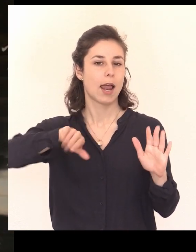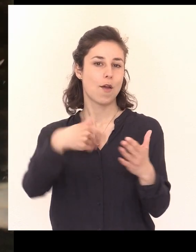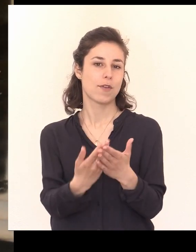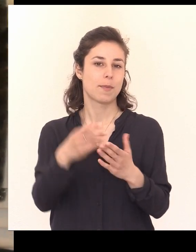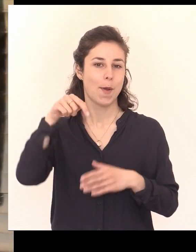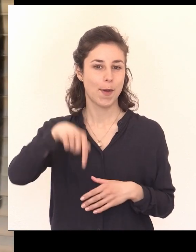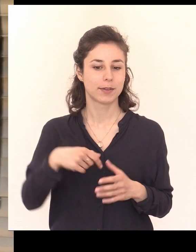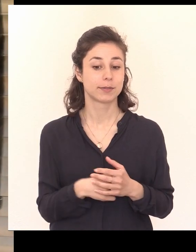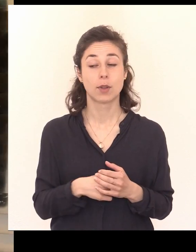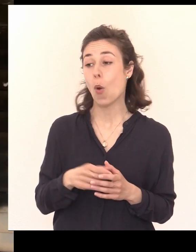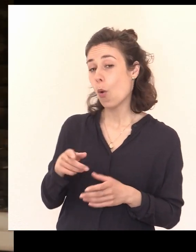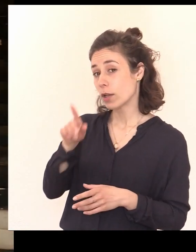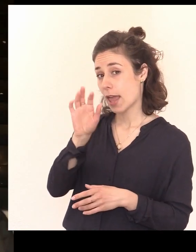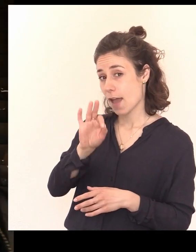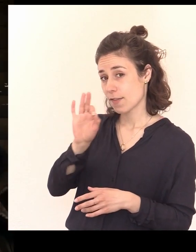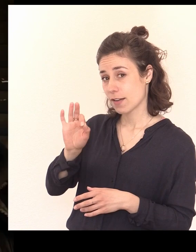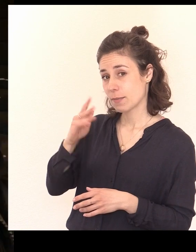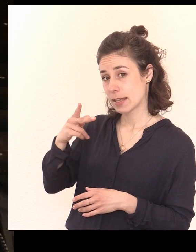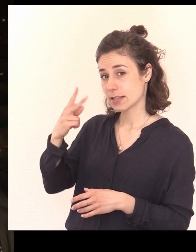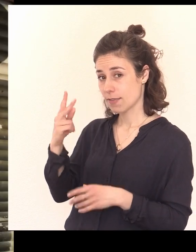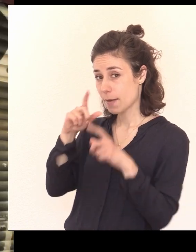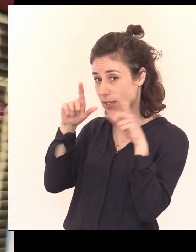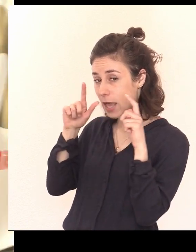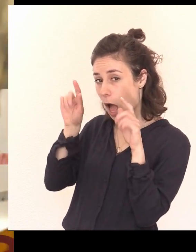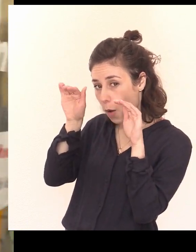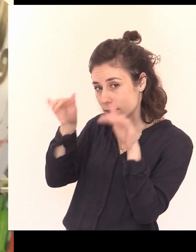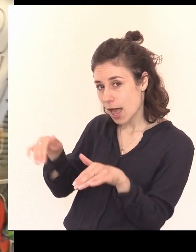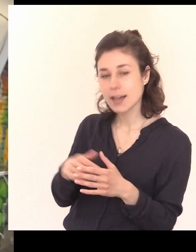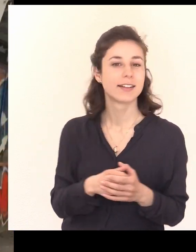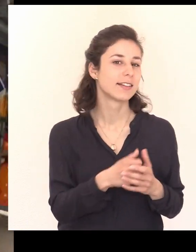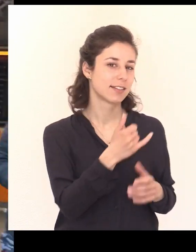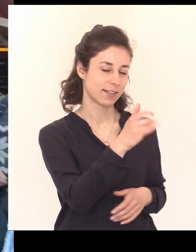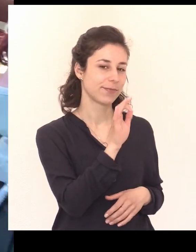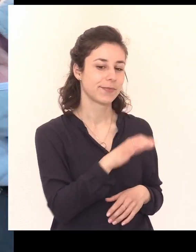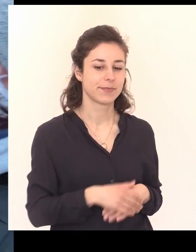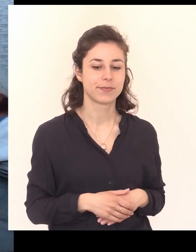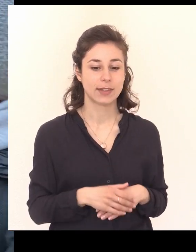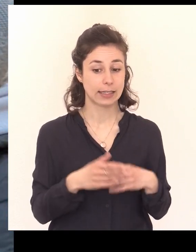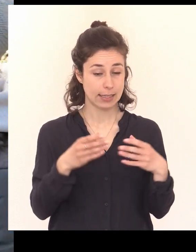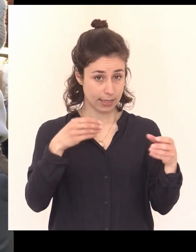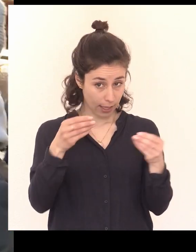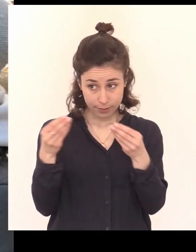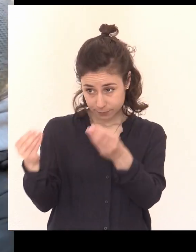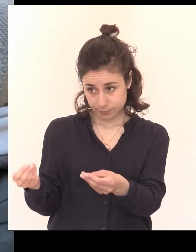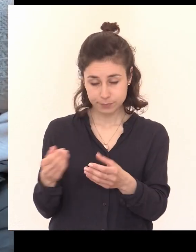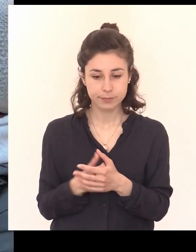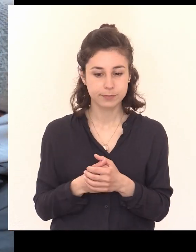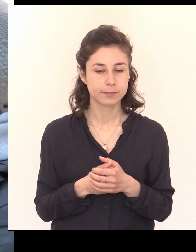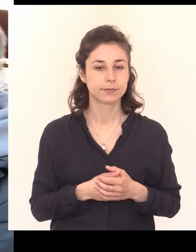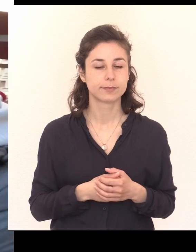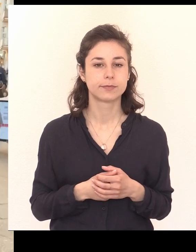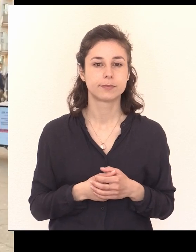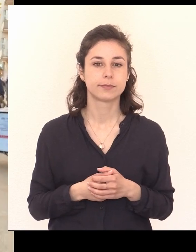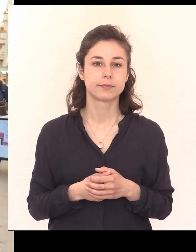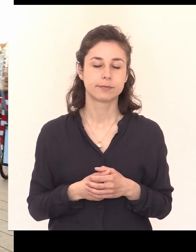heute. Ja. Und ihr habt FFP2-Maske. Ja, genau. Dann nimmst du die Decke mit? Ah, danke. Decke? Gerne.